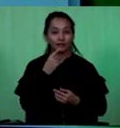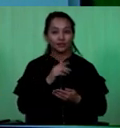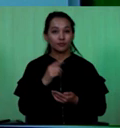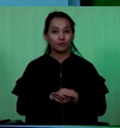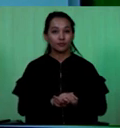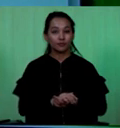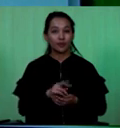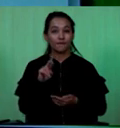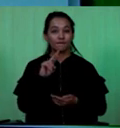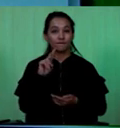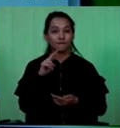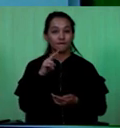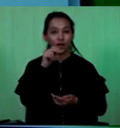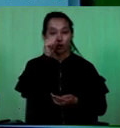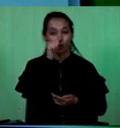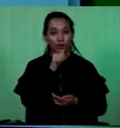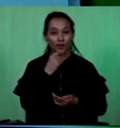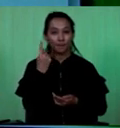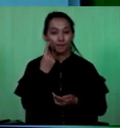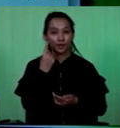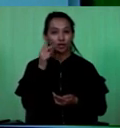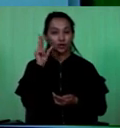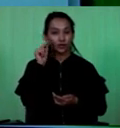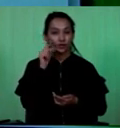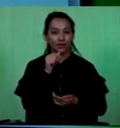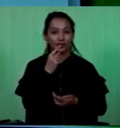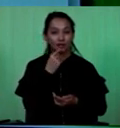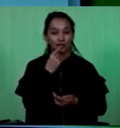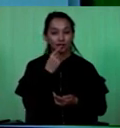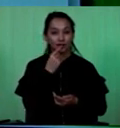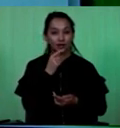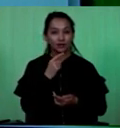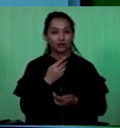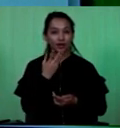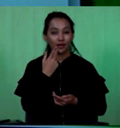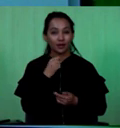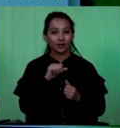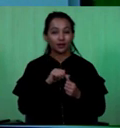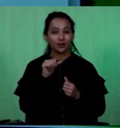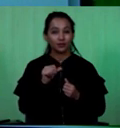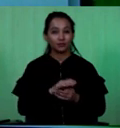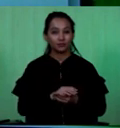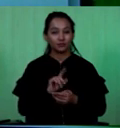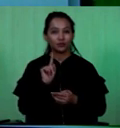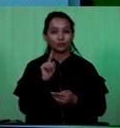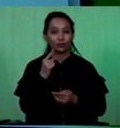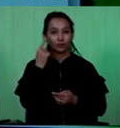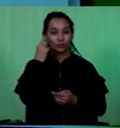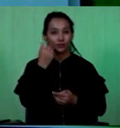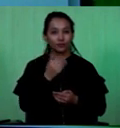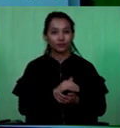berilgan. Yanvar oyida birinchi sanamiz qizil rangda berilgan. Buning sababi nima deb o'ylaysiz?